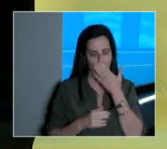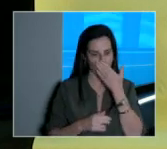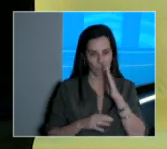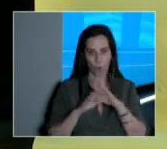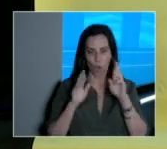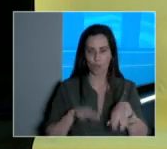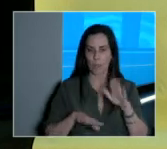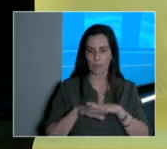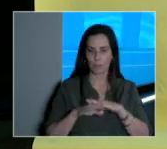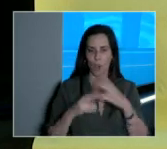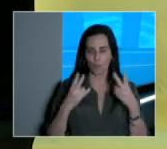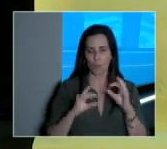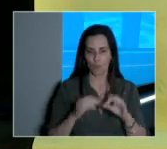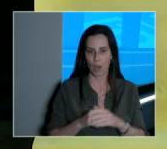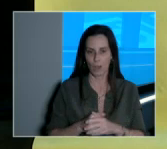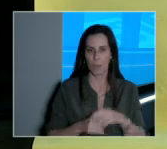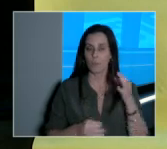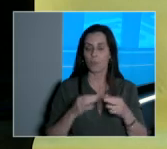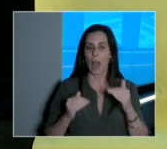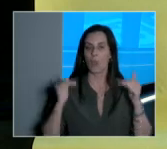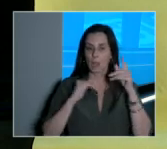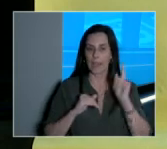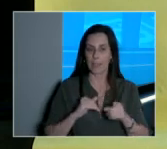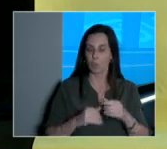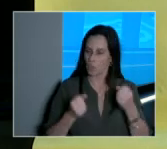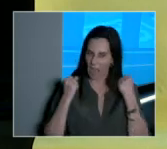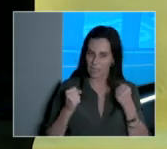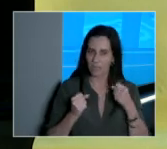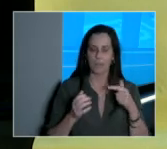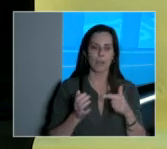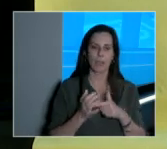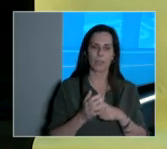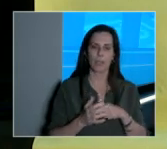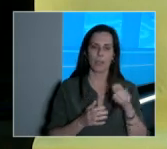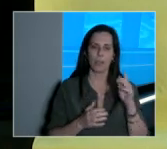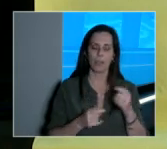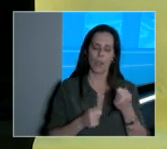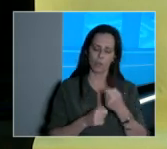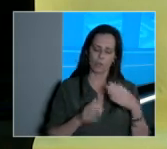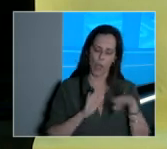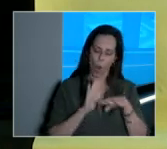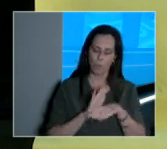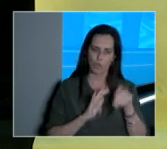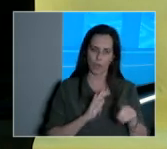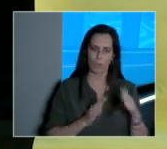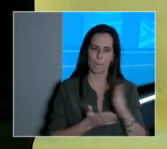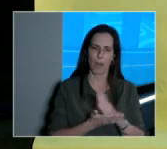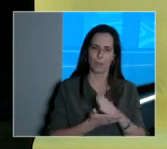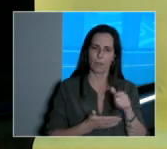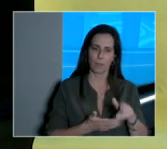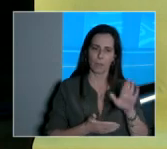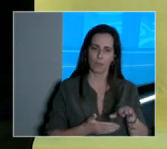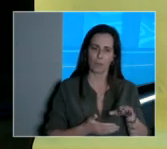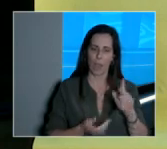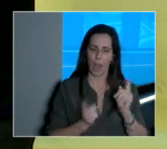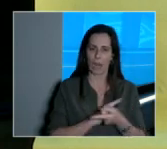ולכל רשות יש את התפקידים החשובים שלה. בית המשפט העליון חייב להיות חזק כדי לשפוט על פי החוקים שהכנסת קובעת, כי אותה גם